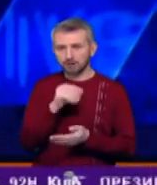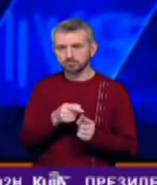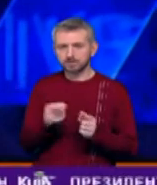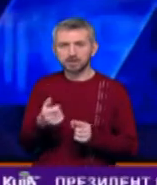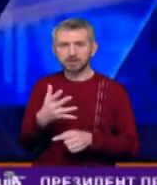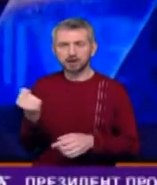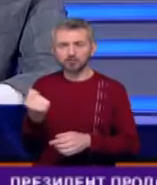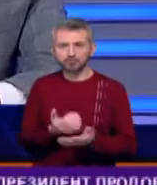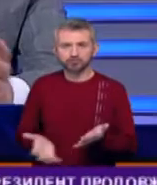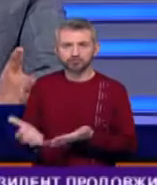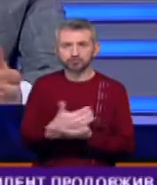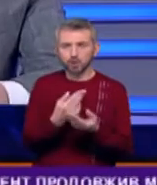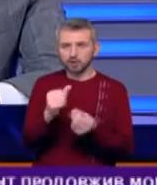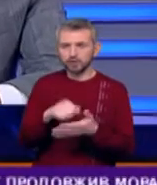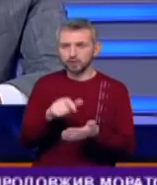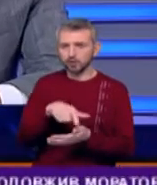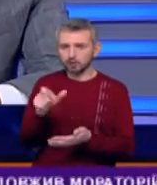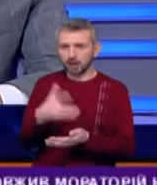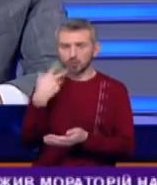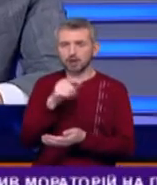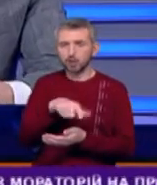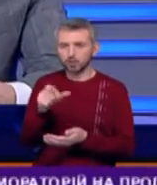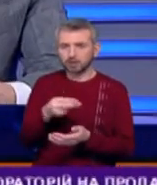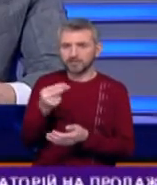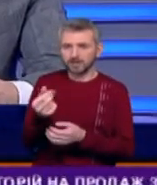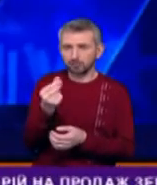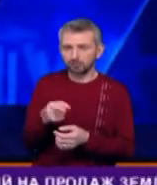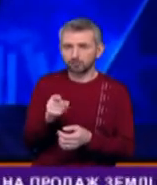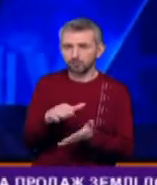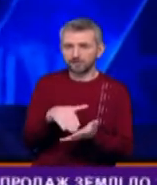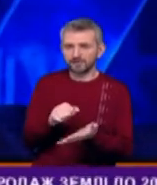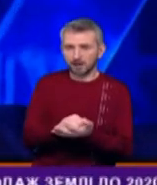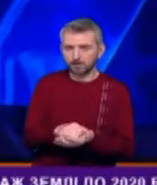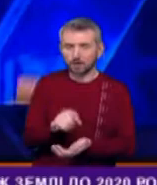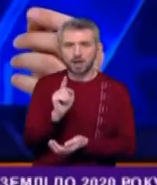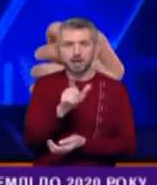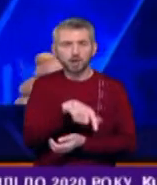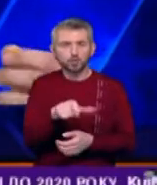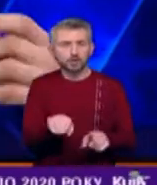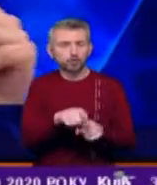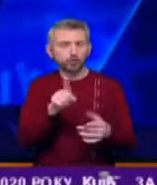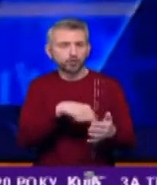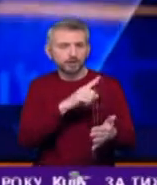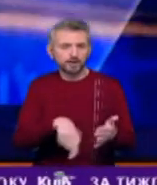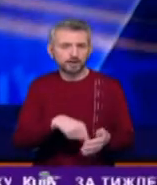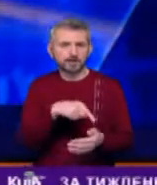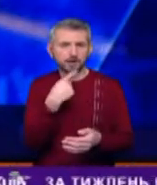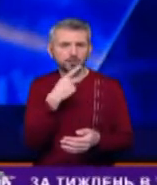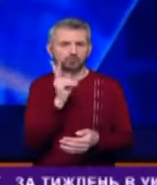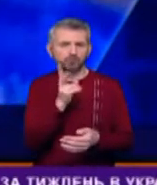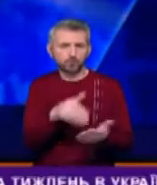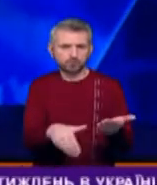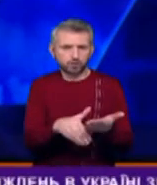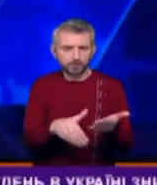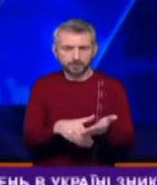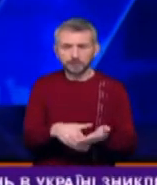тижнів необхідну суму від людей, коли люди безпосередньо фінансують цю заставу. Але люди кошти... все одно не вірять, каже, йому хтось доклав. Але